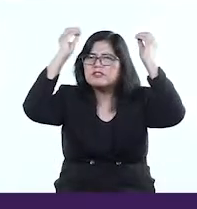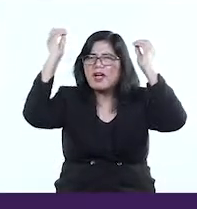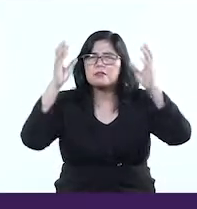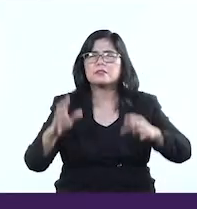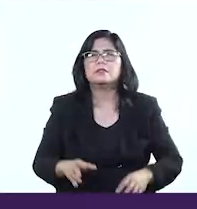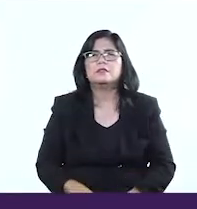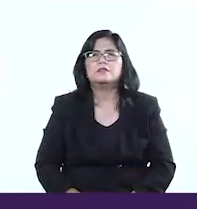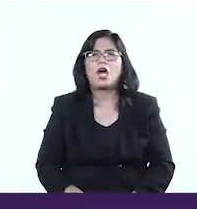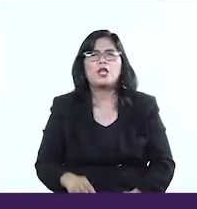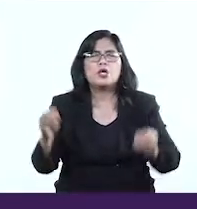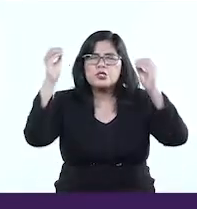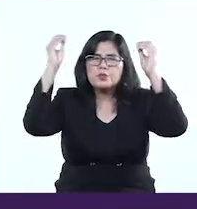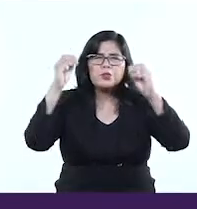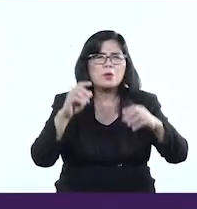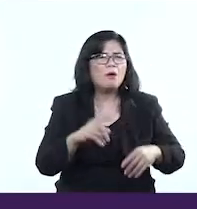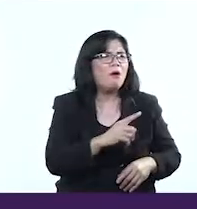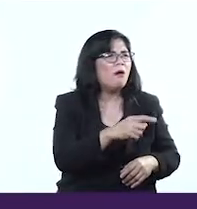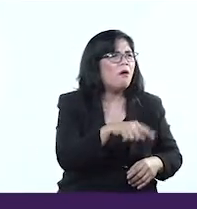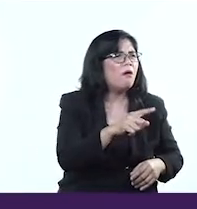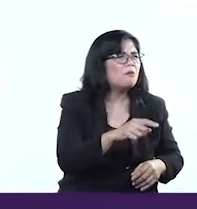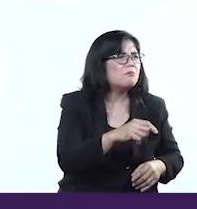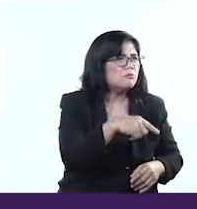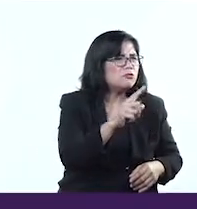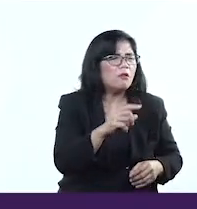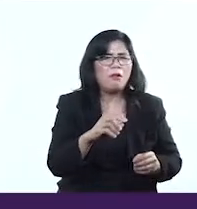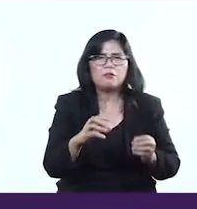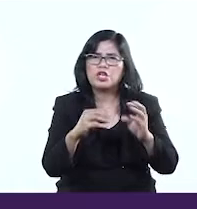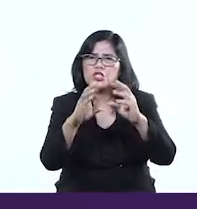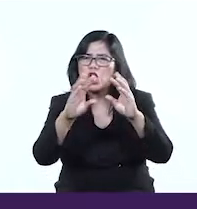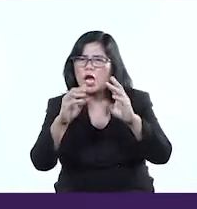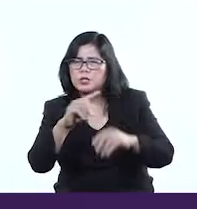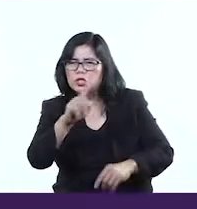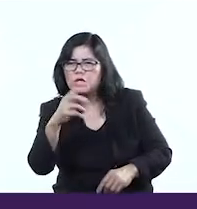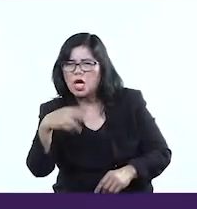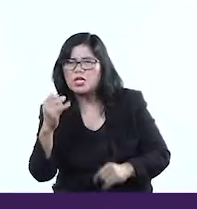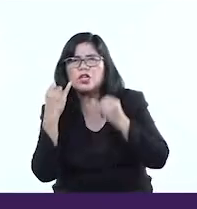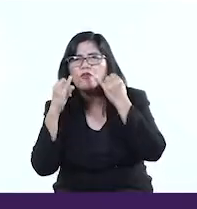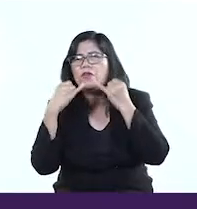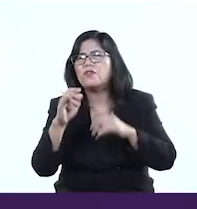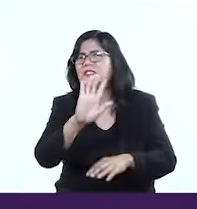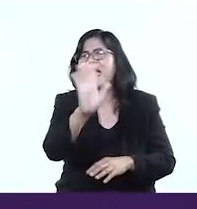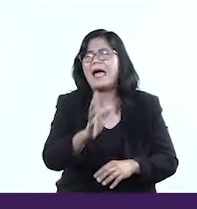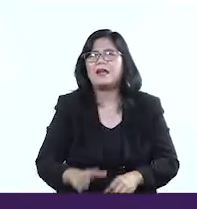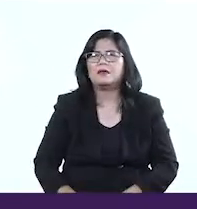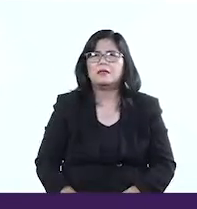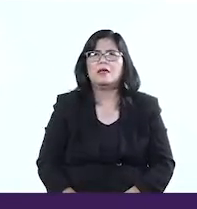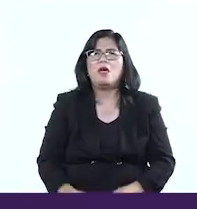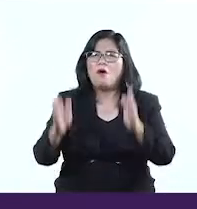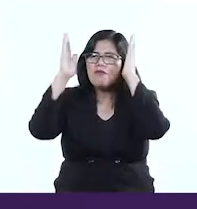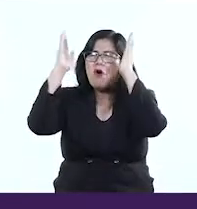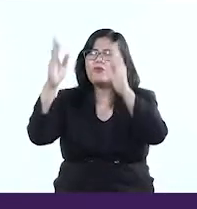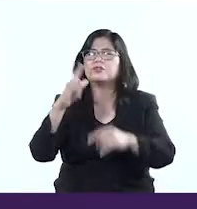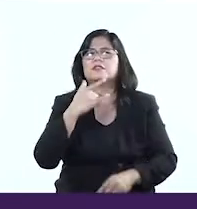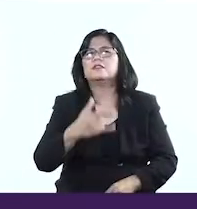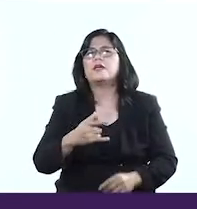sampai kita akhirnya hanya sibuk klarifikasi kualifikasi kualifikasi nggak bisa nolong kita hanya mengarahkan pandangan kita dan kemudian membuat kita tertekan